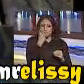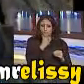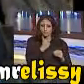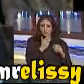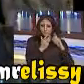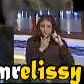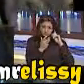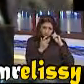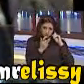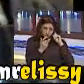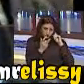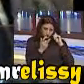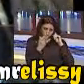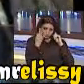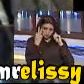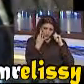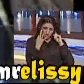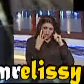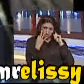عندي